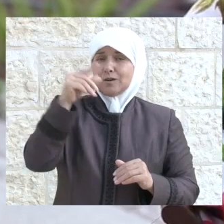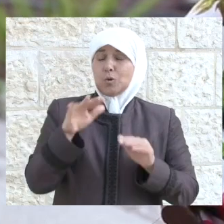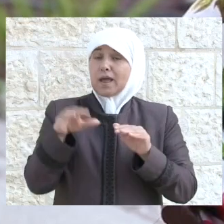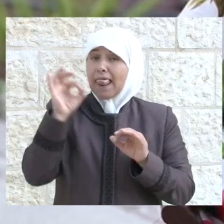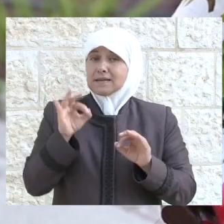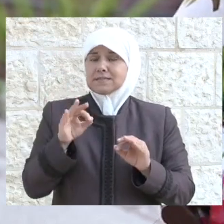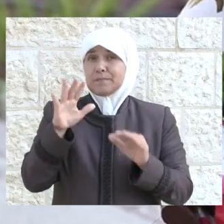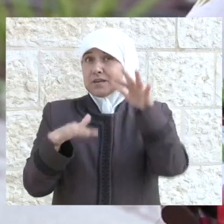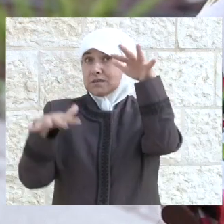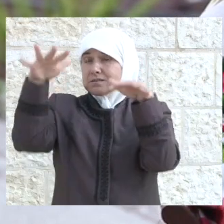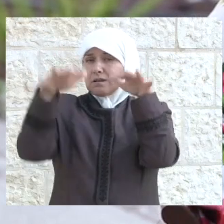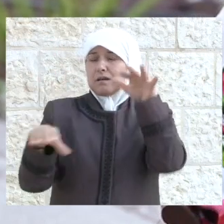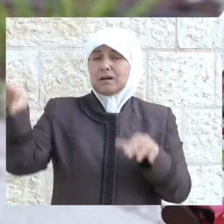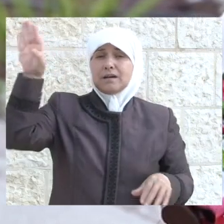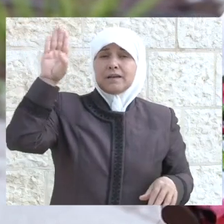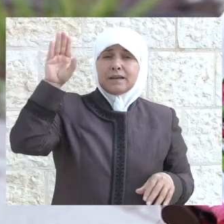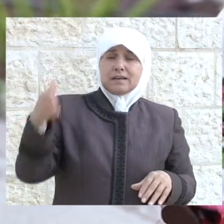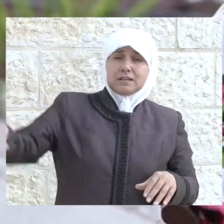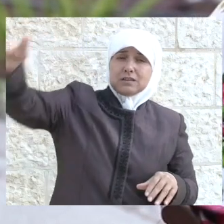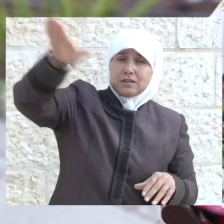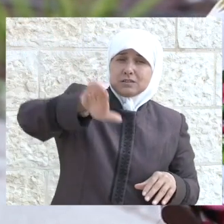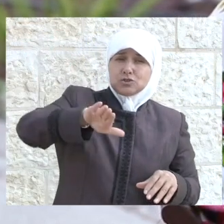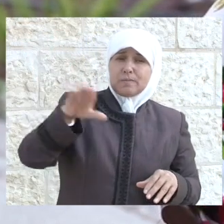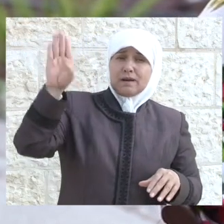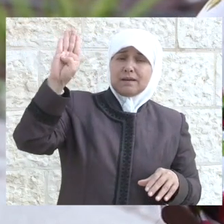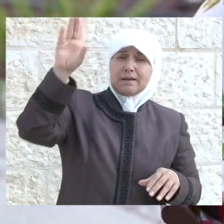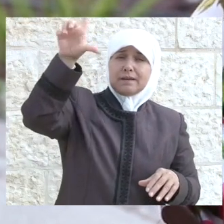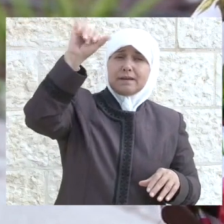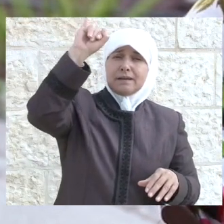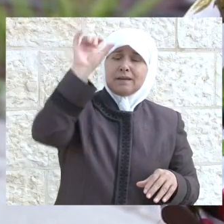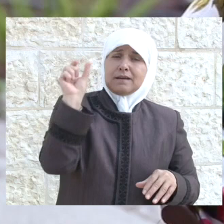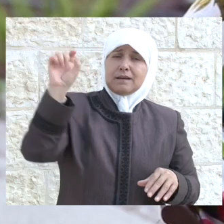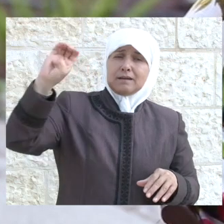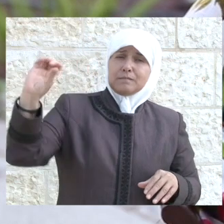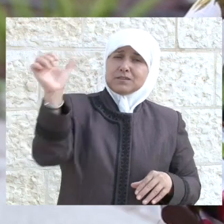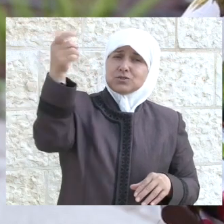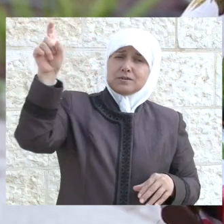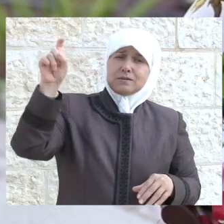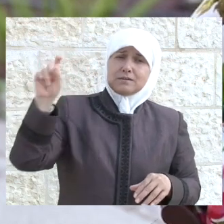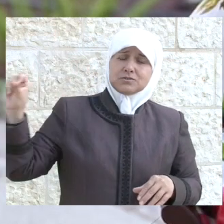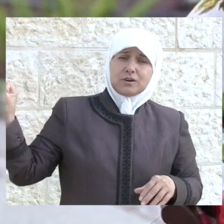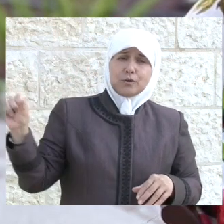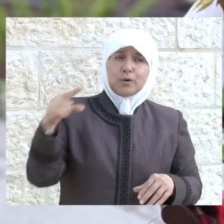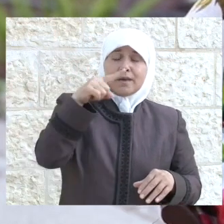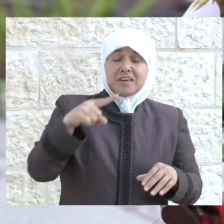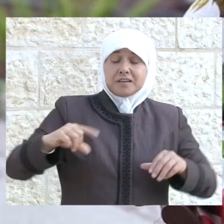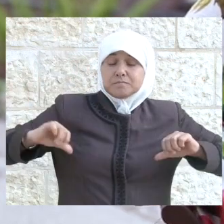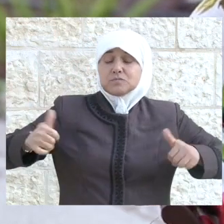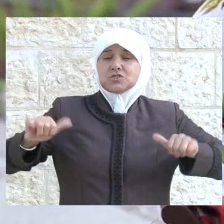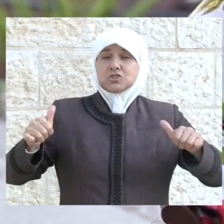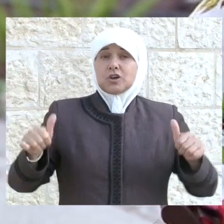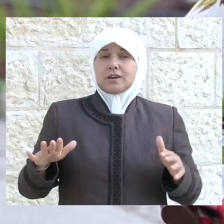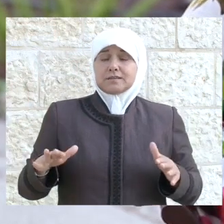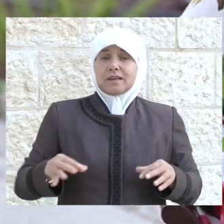تحمست لها كثير، شعرت إنه هاي الفرصة اللي أنا قاعد بدور عليها، إنه هاي المنصة اللي رح أنطلق منها عشان أحكي عن فلسطين، أحكي